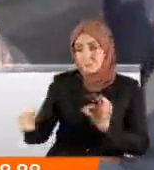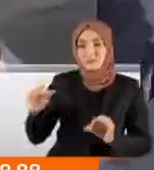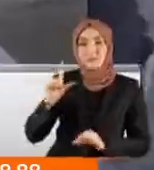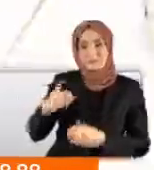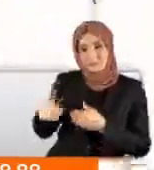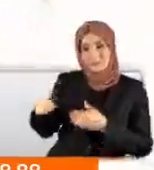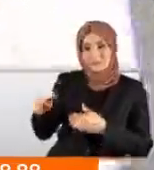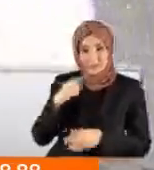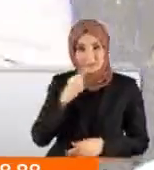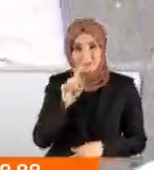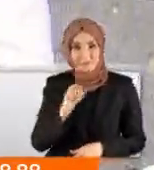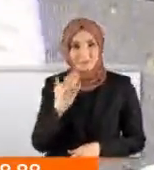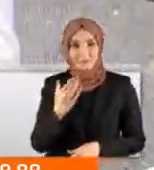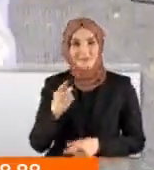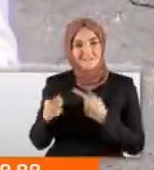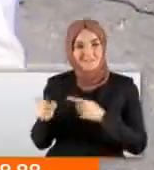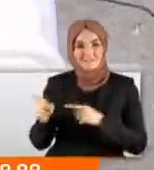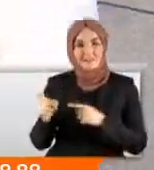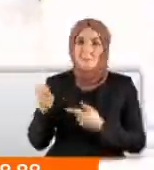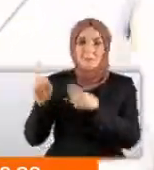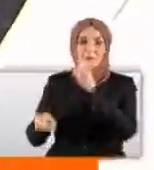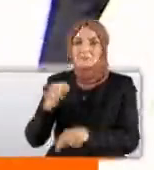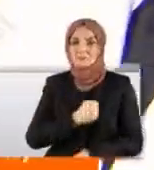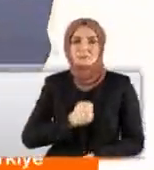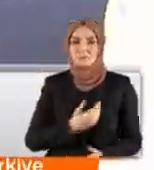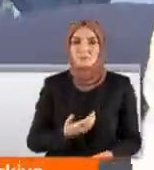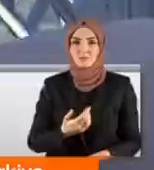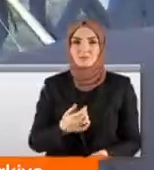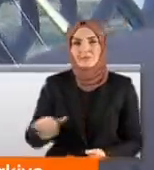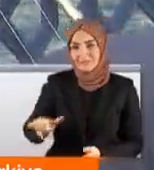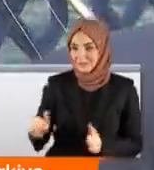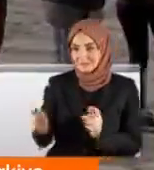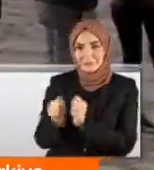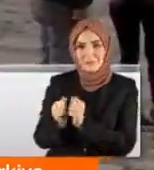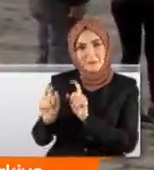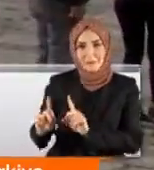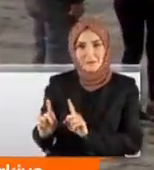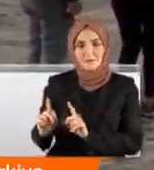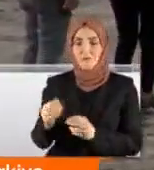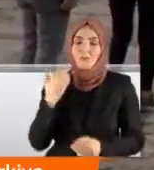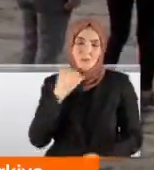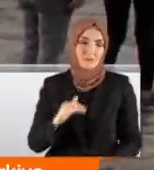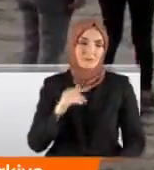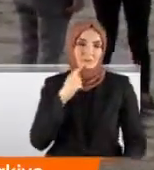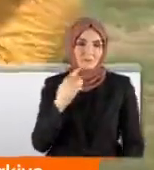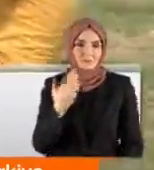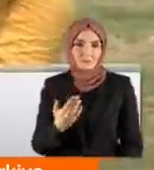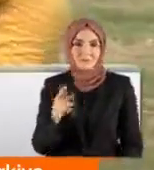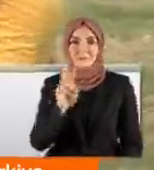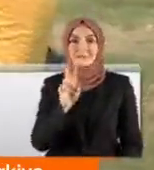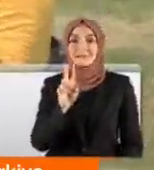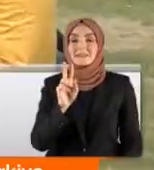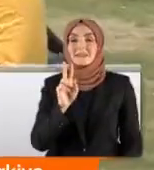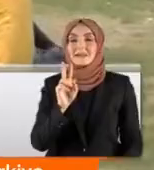yapıyoruz kardeşim. Bazıları da kızıyor bize. Ne diyorlar mesela? Mesela niye almıyorsun yanımızda? 2 kişi olalım. Olmaz. Havanın güzelliğine